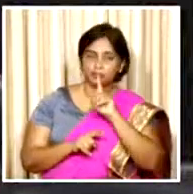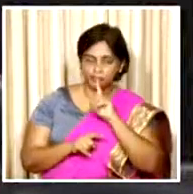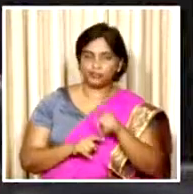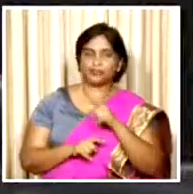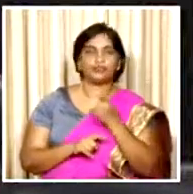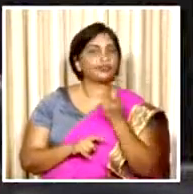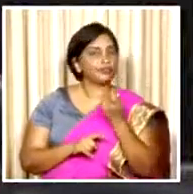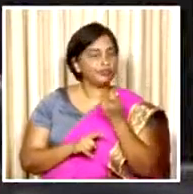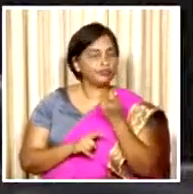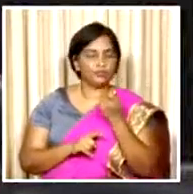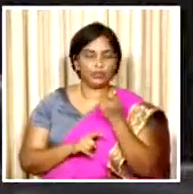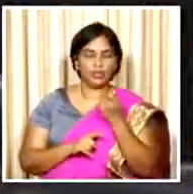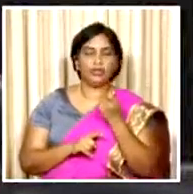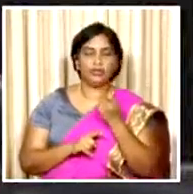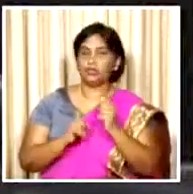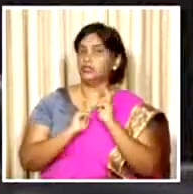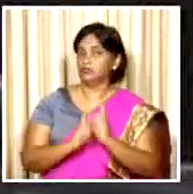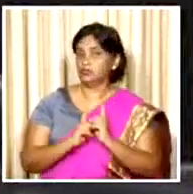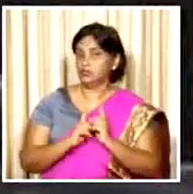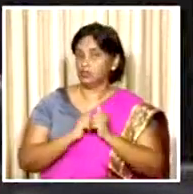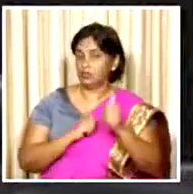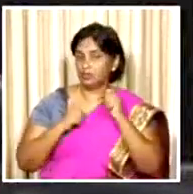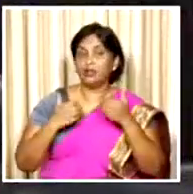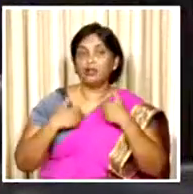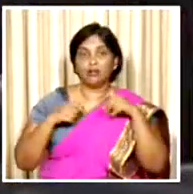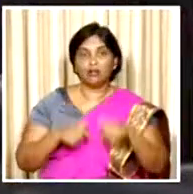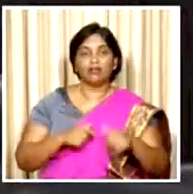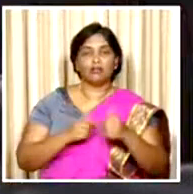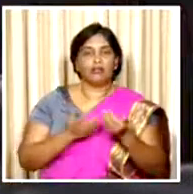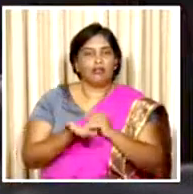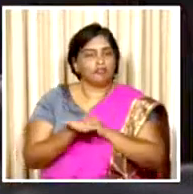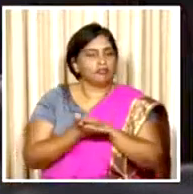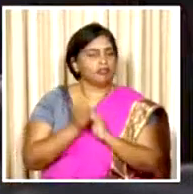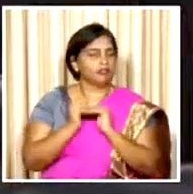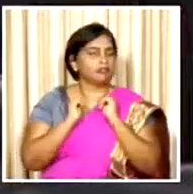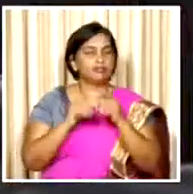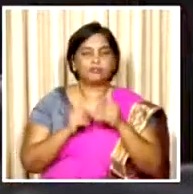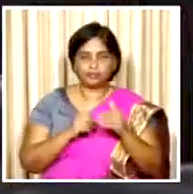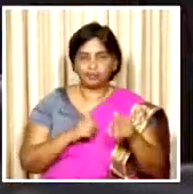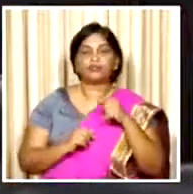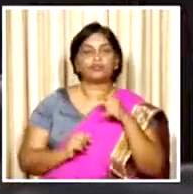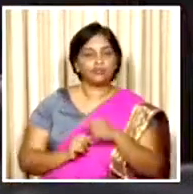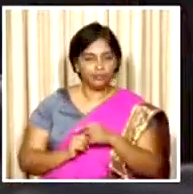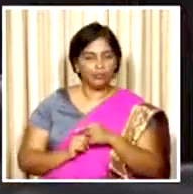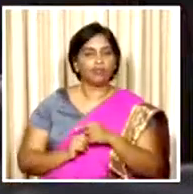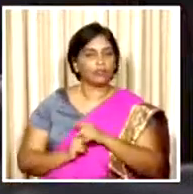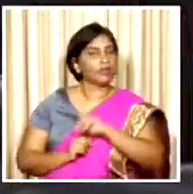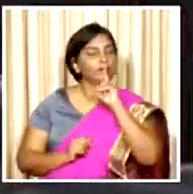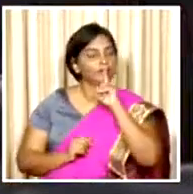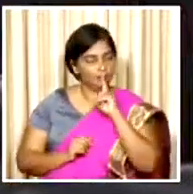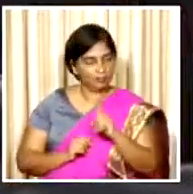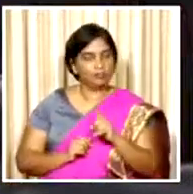මේ ආර්ථිකය දැන් ස්ථාවර වෙලා තියෙන්නේ. දැන් අපි යන්නේ රිකවරි මෝඩ් එකට කියන එක. ඔහු එතනත්